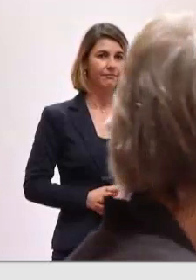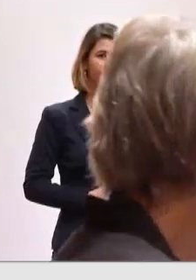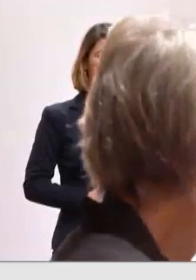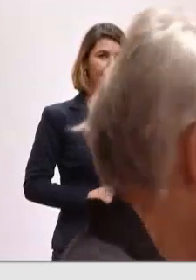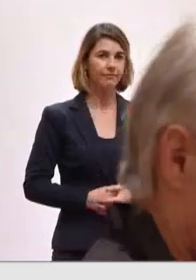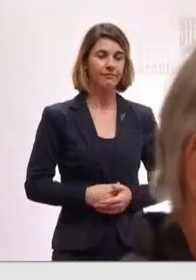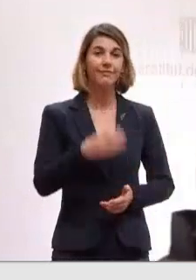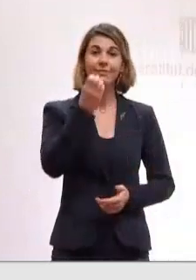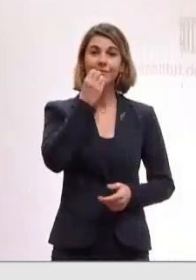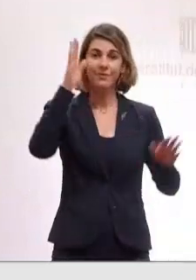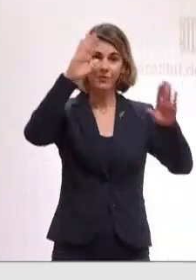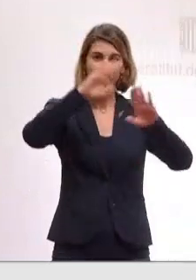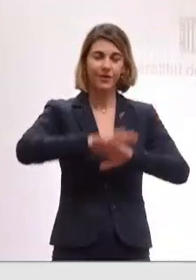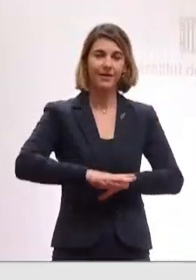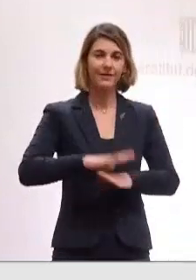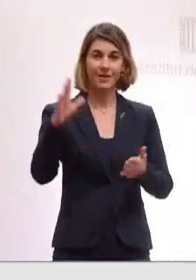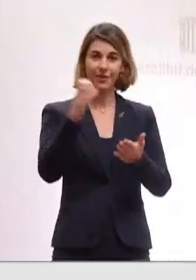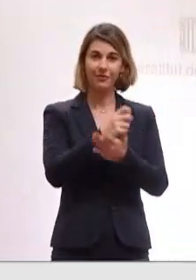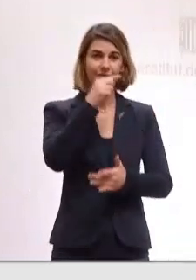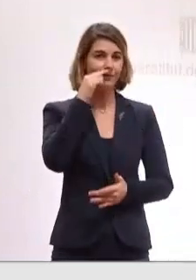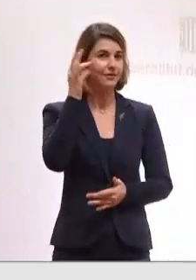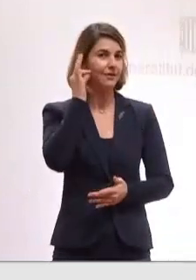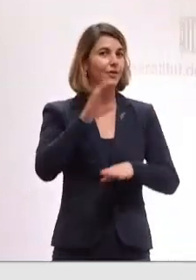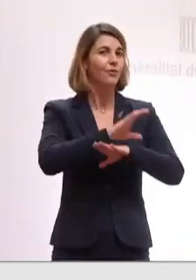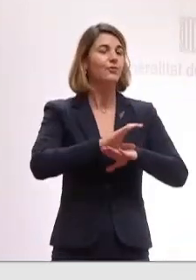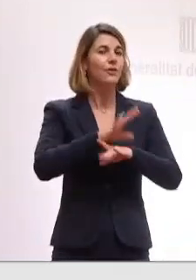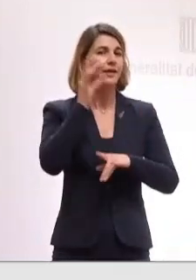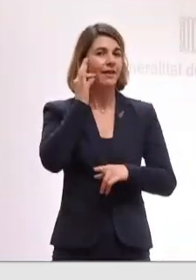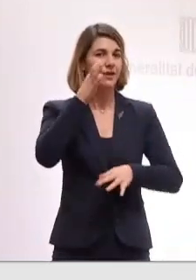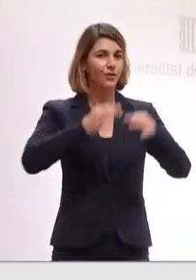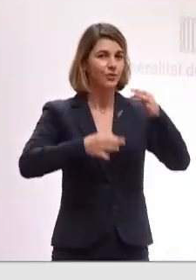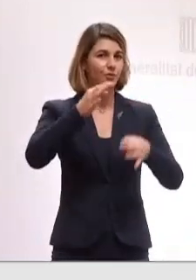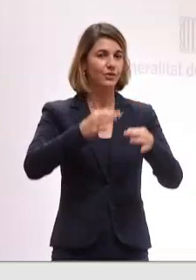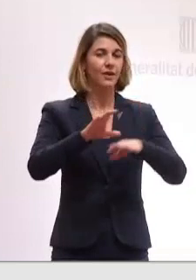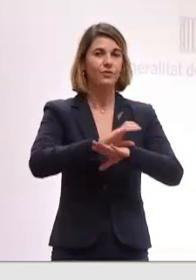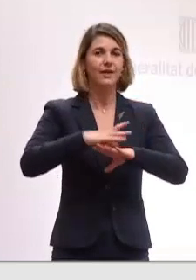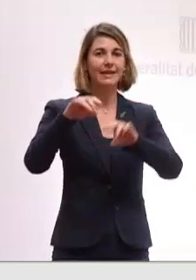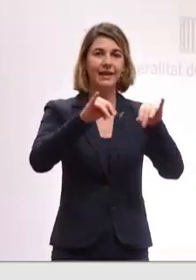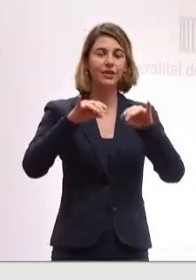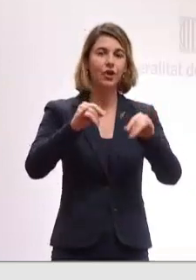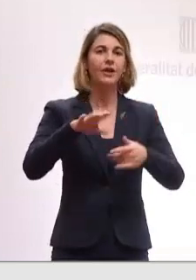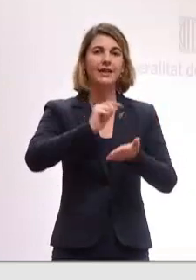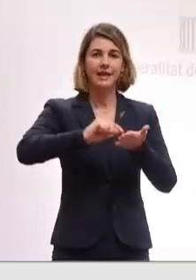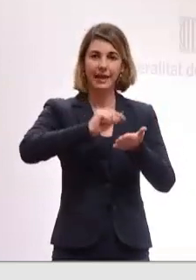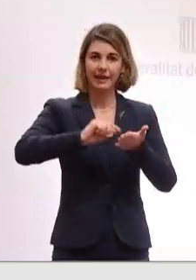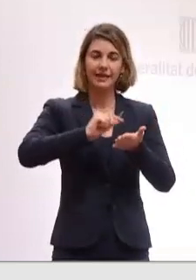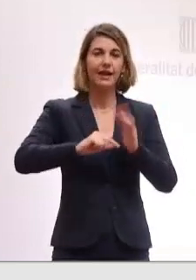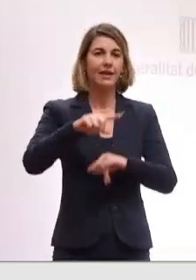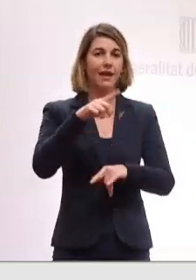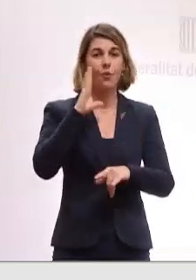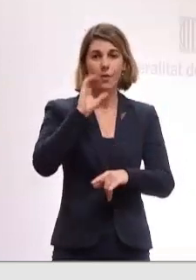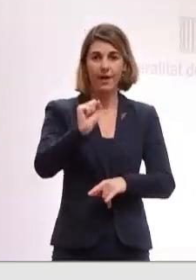Molt bon vespre a totes i a tots, consellera de Justícia, consellera de Territori, secretari de Govern,